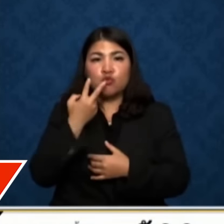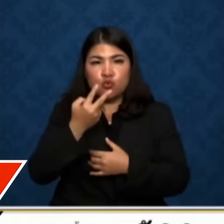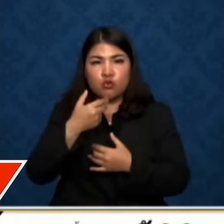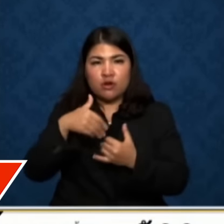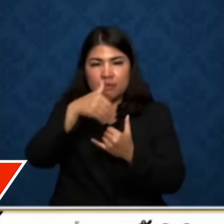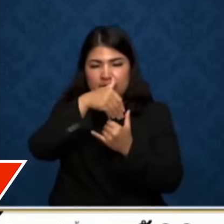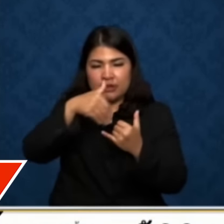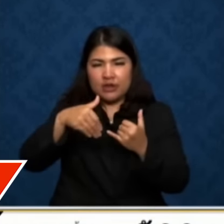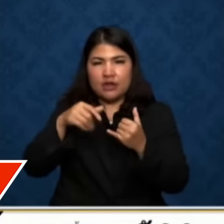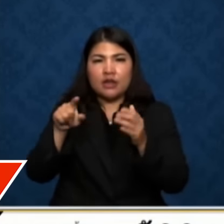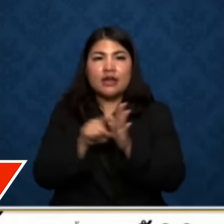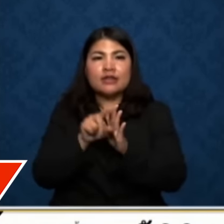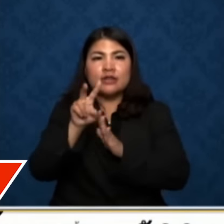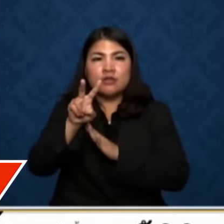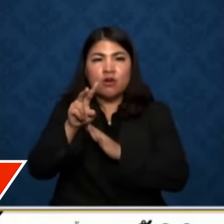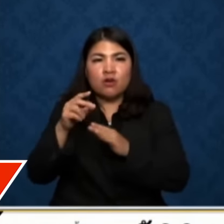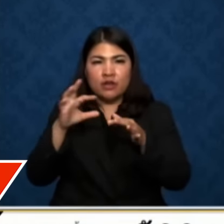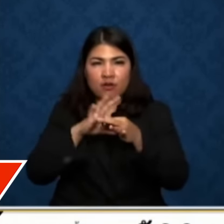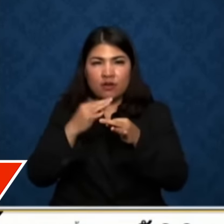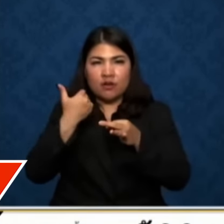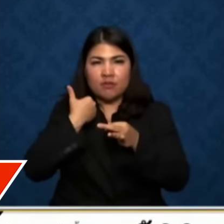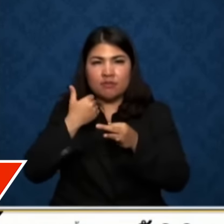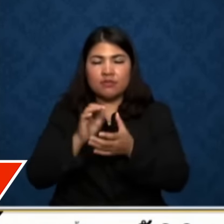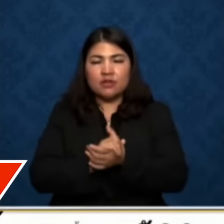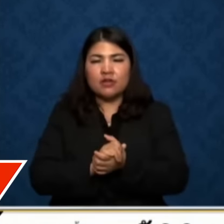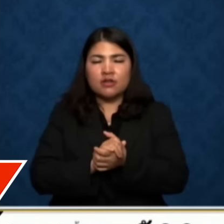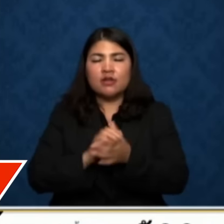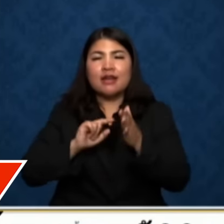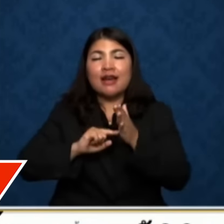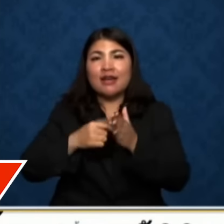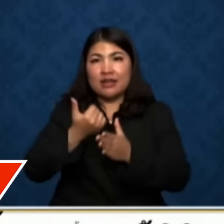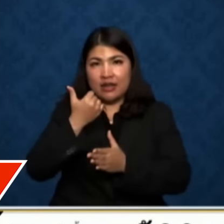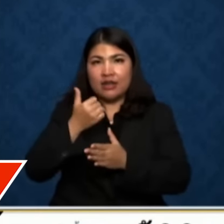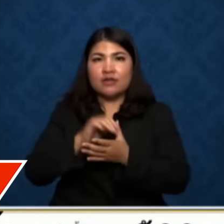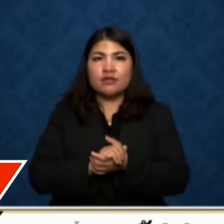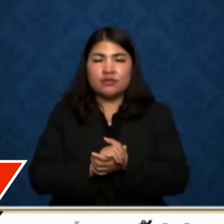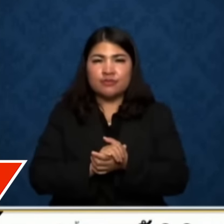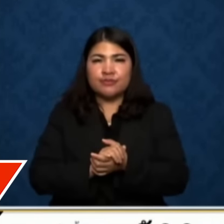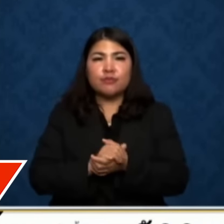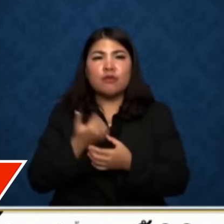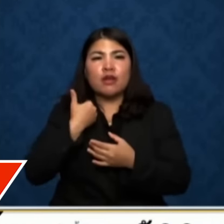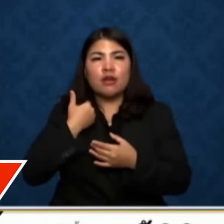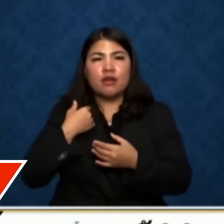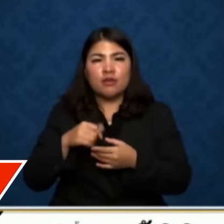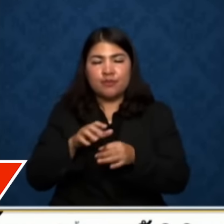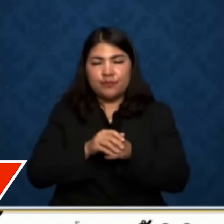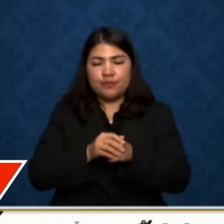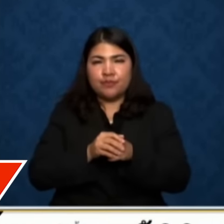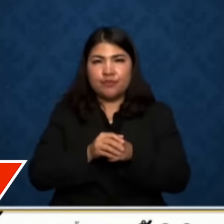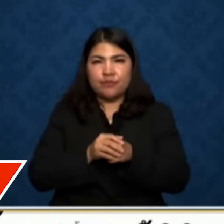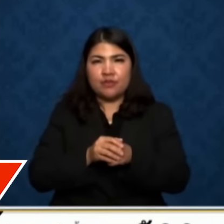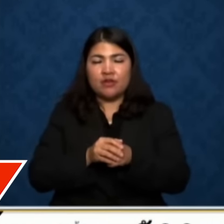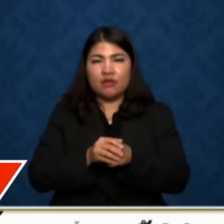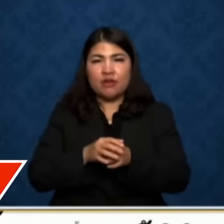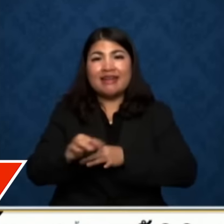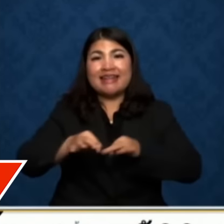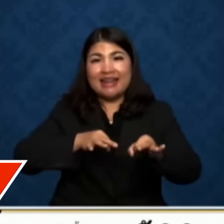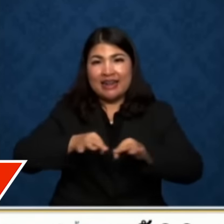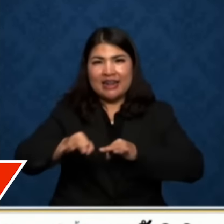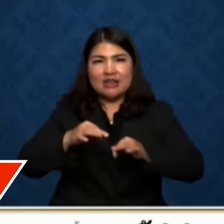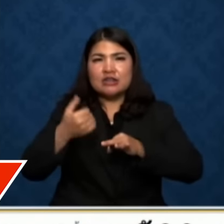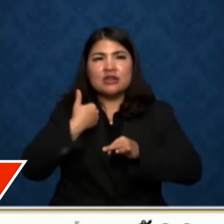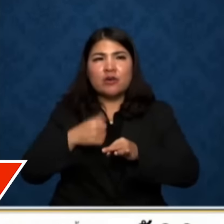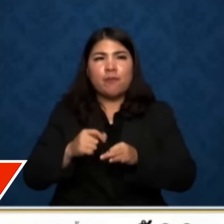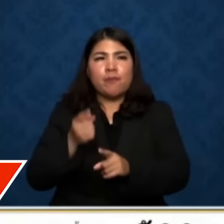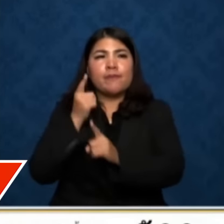2นะครับแต่ว่าเรียกว่าเป็นการผ่าตัดที่มีการแถลงการอย่างเป็นทางการครั้งแรกละกันนะครับอันนี้เป็นไปตามแถลงการของกรมราชทัณฑ์เลย